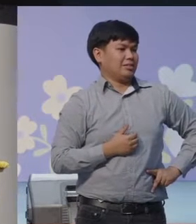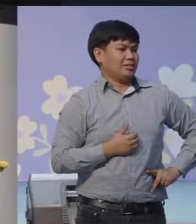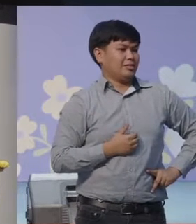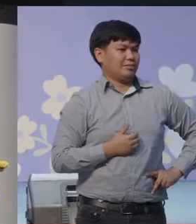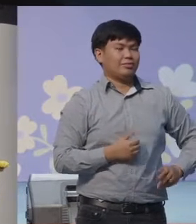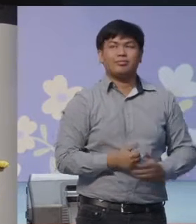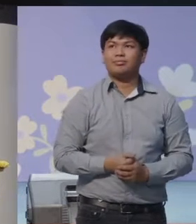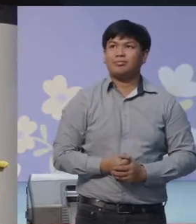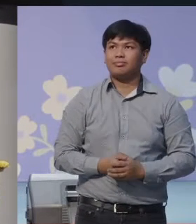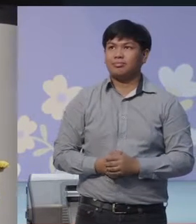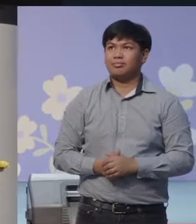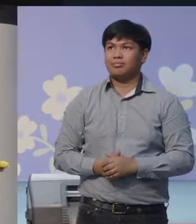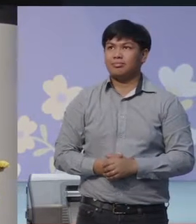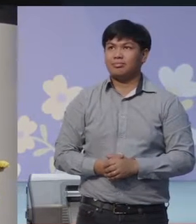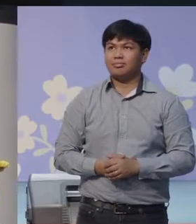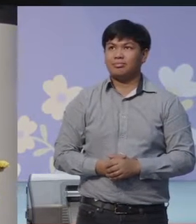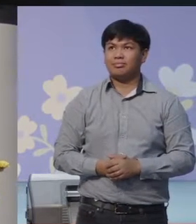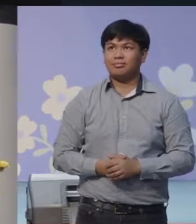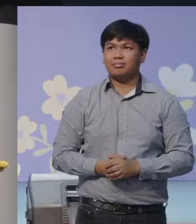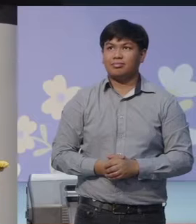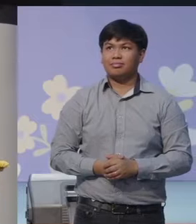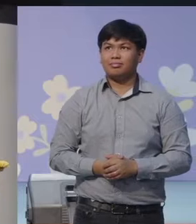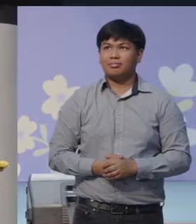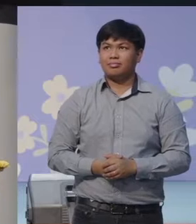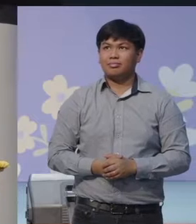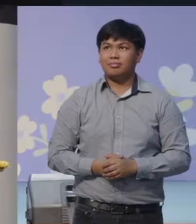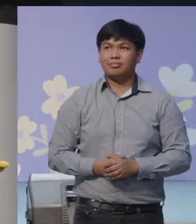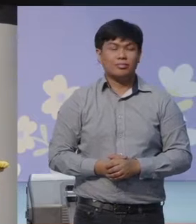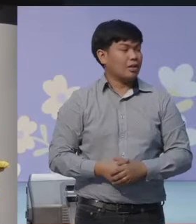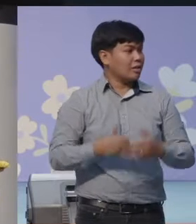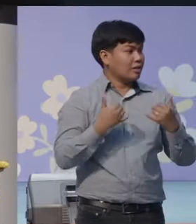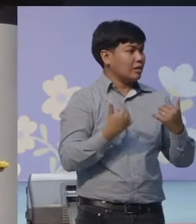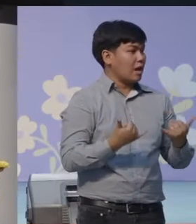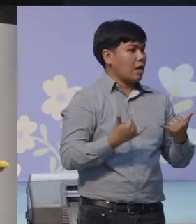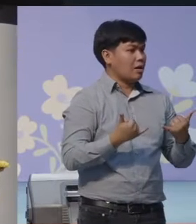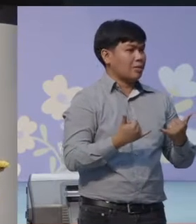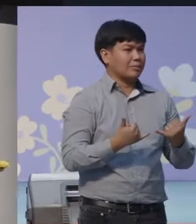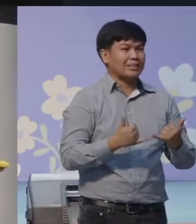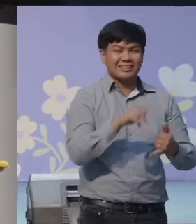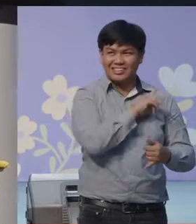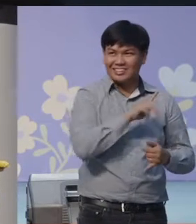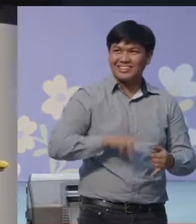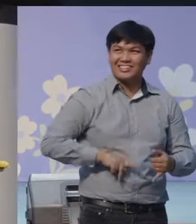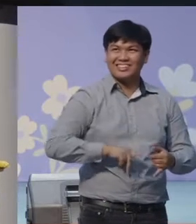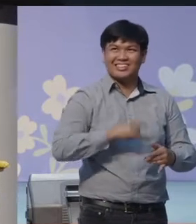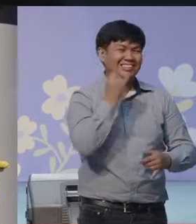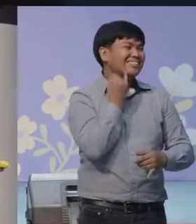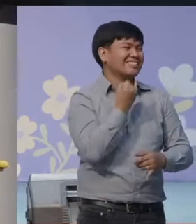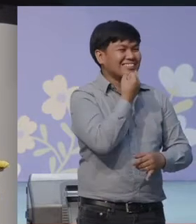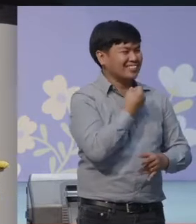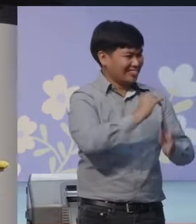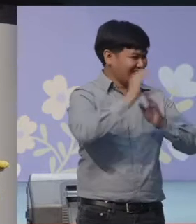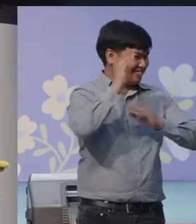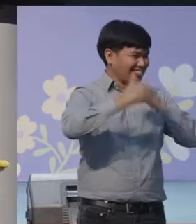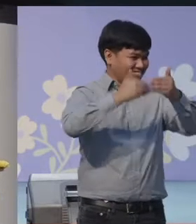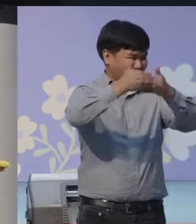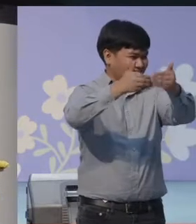hari ng Israel at pinakamagaling na hari ng mga